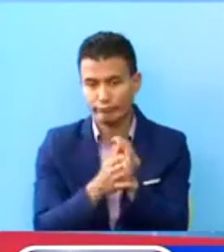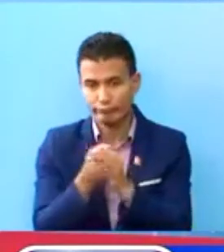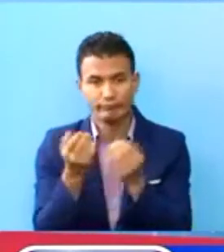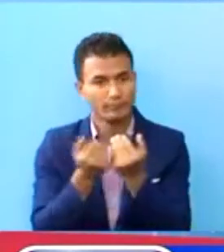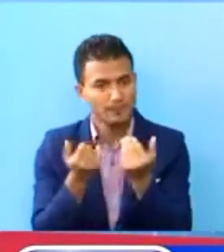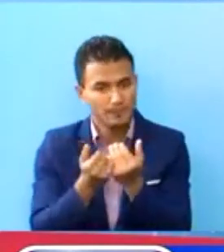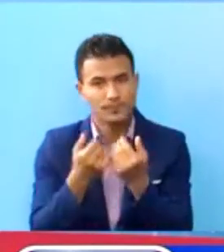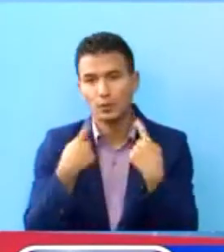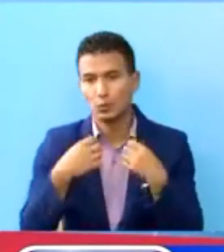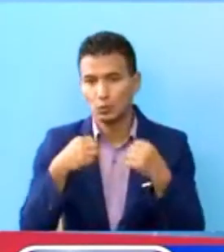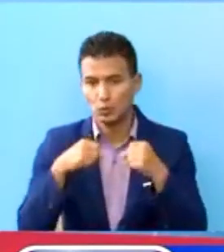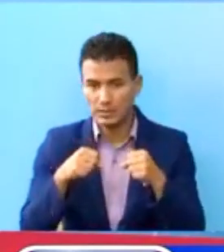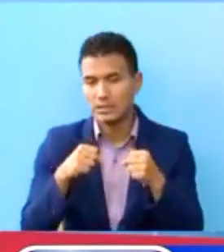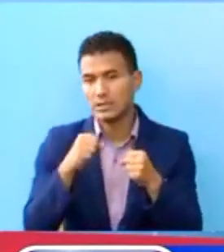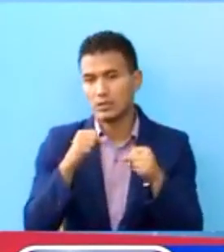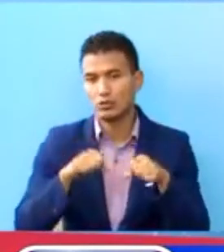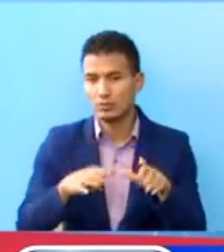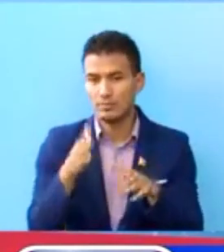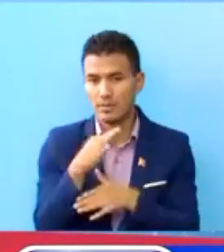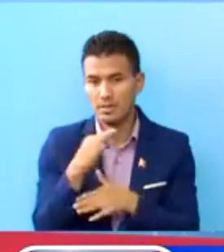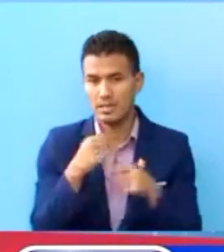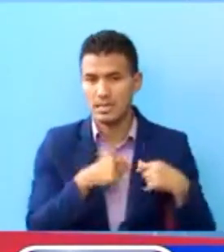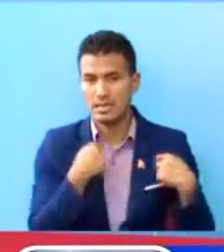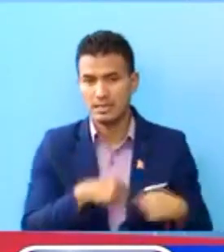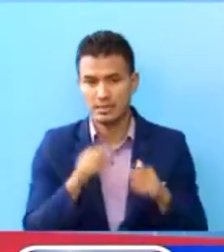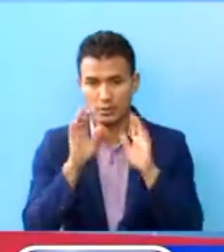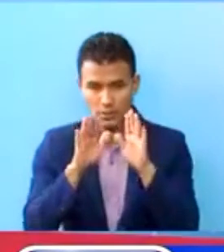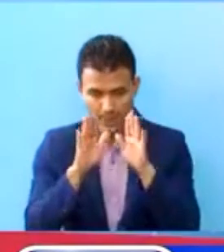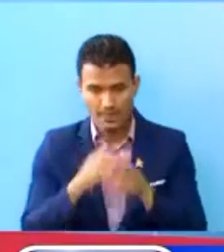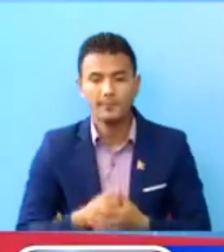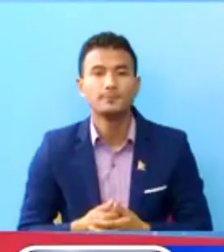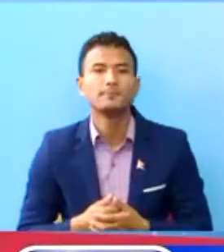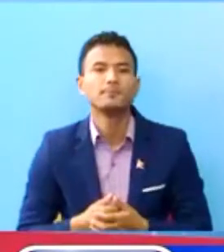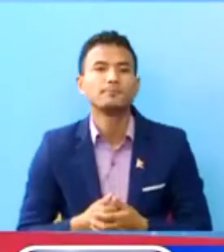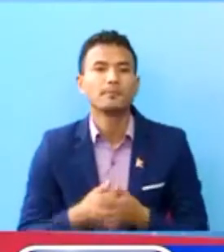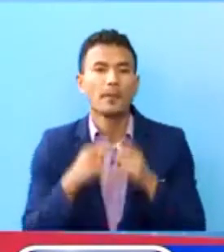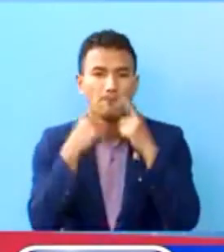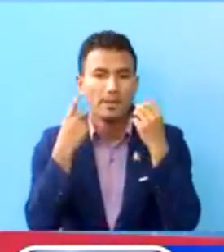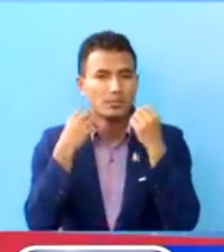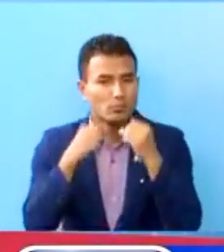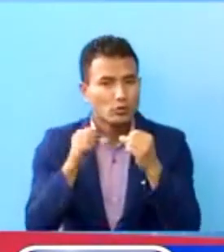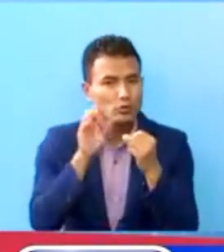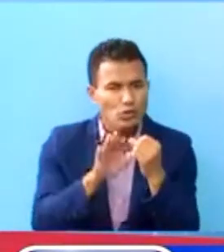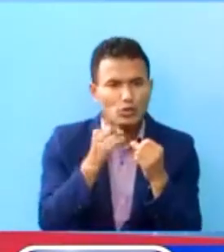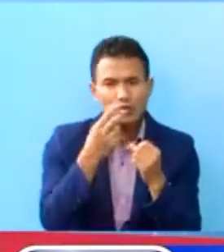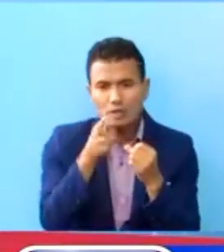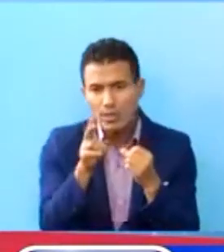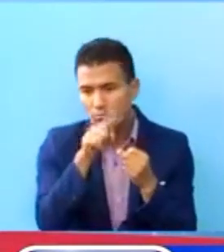सबैलाई स्वास्थ्य तथा जनसङ्ख्या मन्त्रालयले हार्दिक धन्यवाद दिन चाहन्छु। मास्क को प्रयोग भए पनि